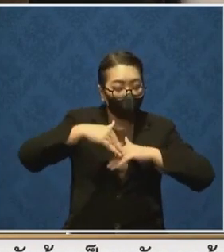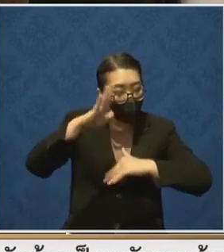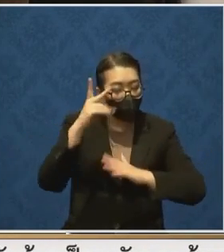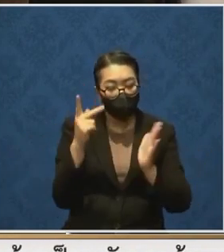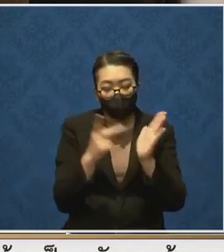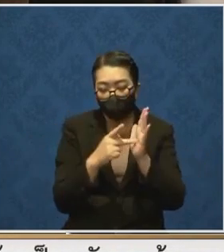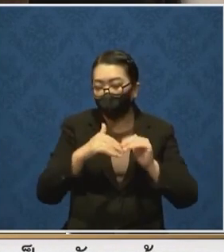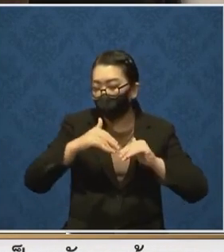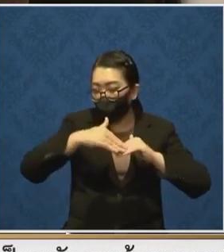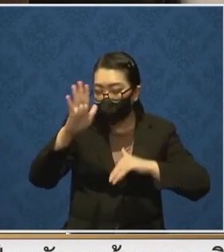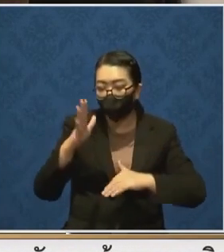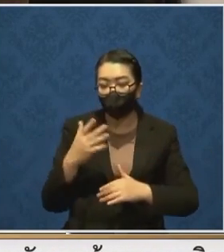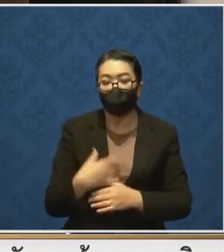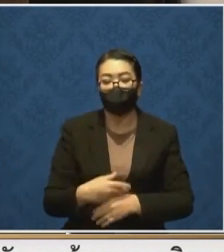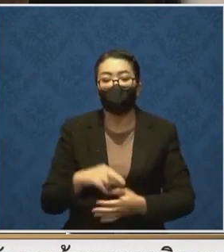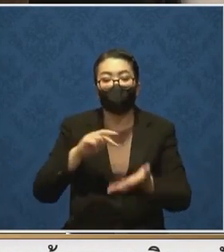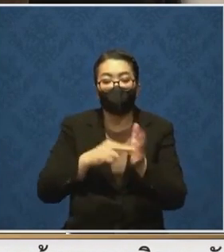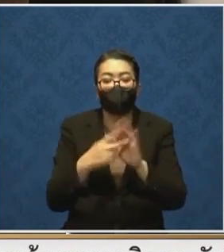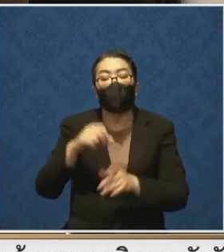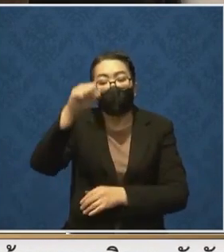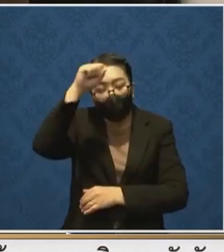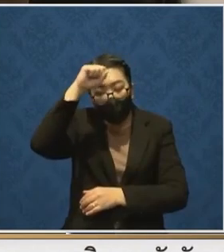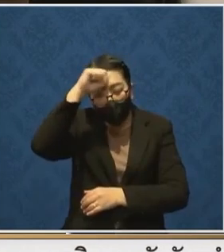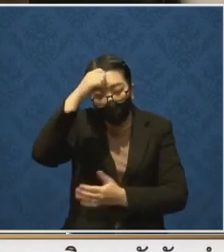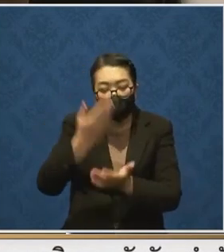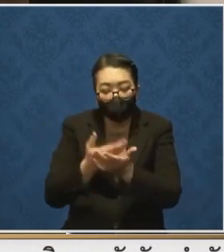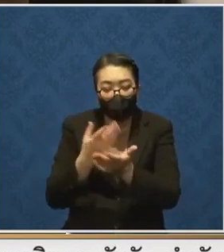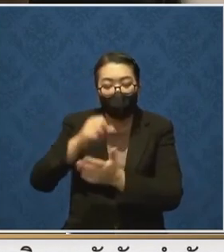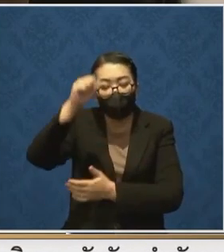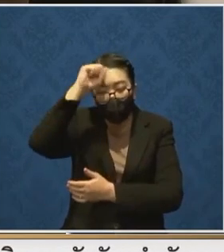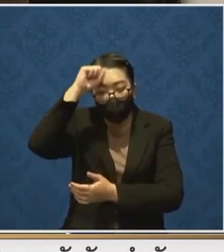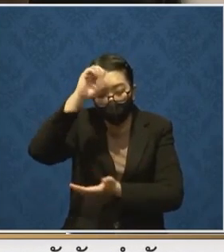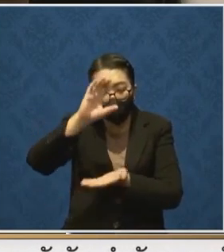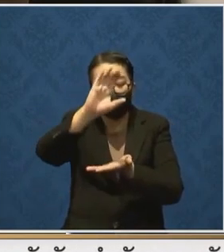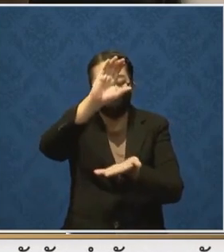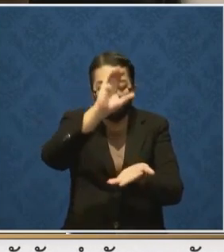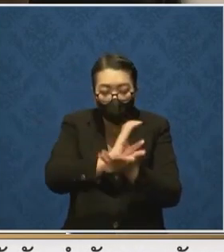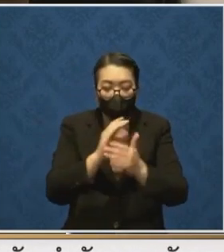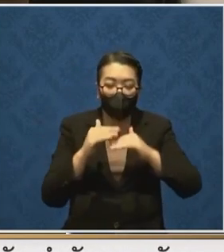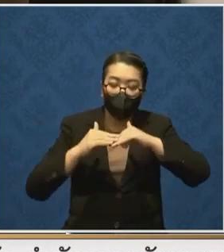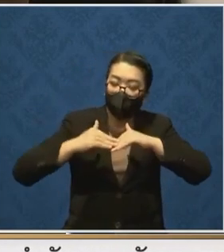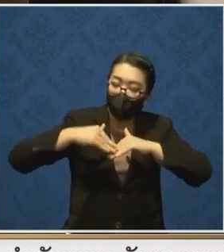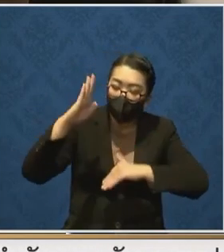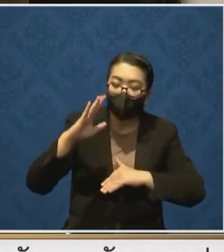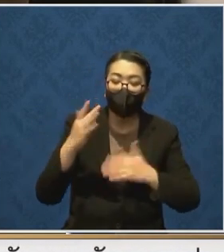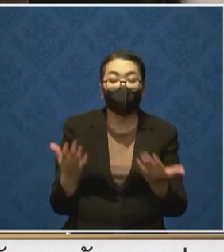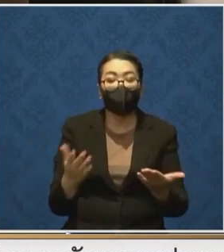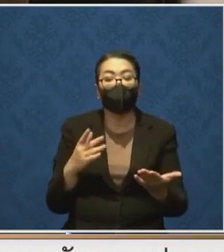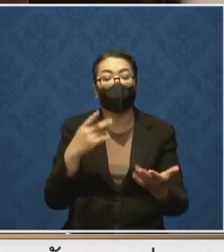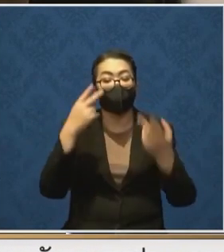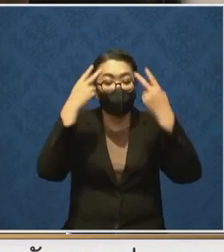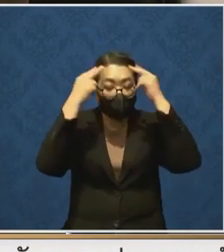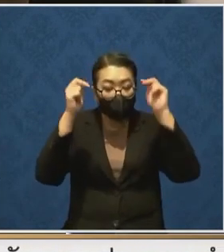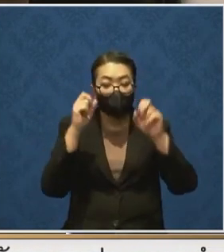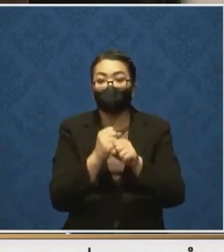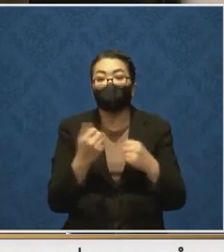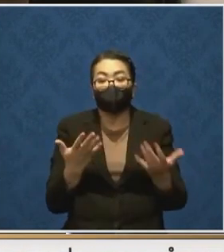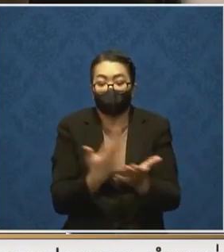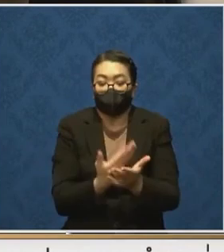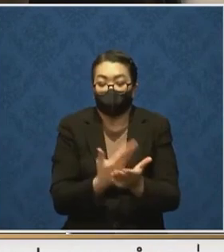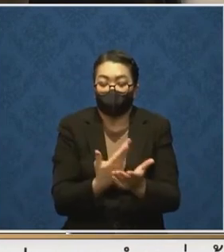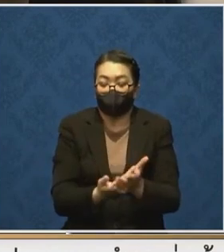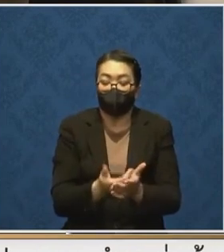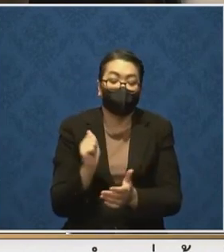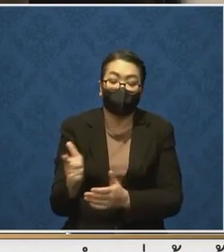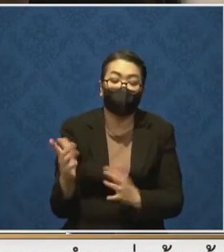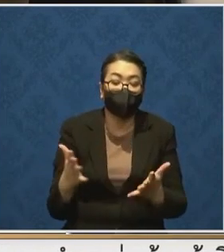ค่าง่ทรุแผ่นดินแบบนี้ถามวภารี่ประยุตจะเอาเงินากที่ไหนเปยจ่ายค่ะถ้วนนี้ภาระban giขึ้ใช้แจงะบ